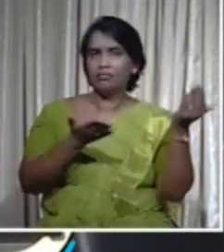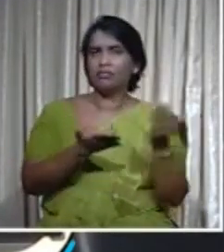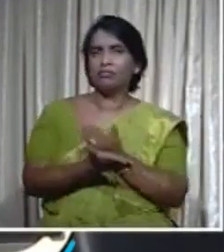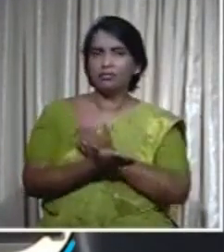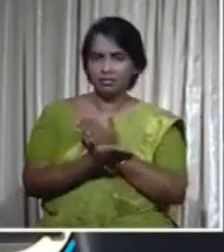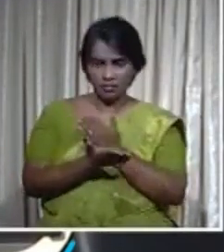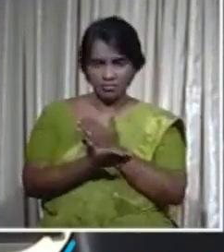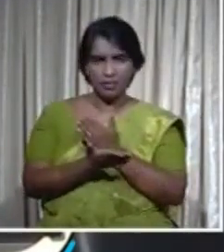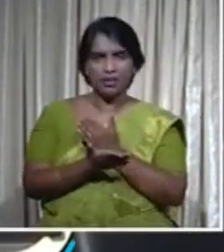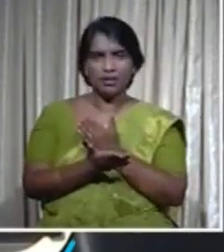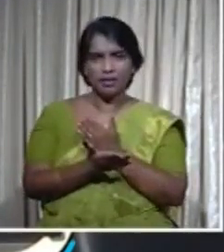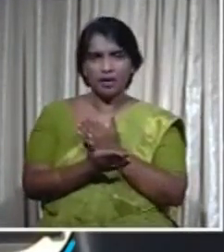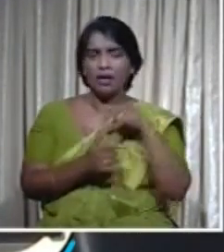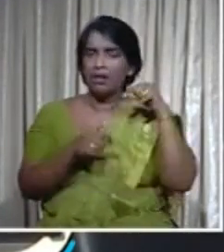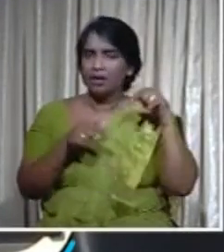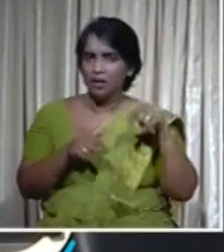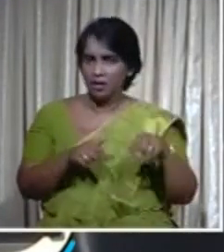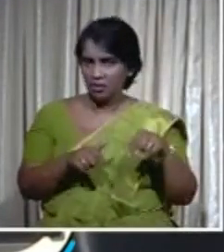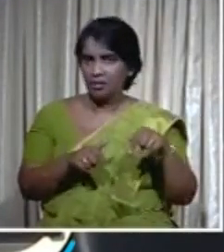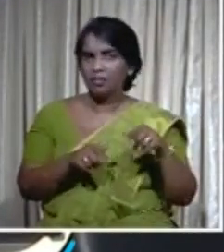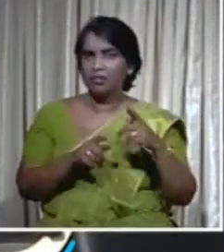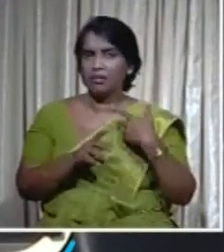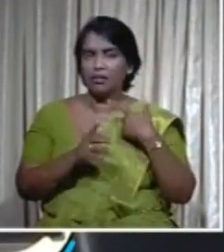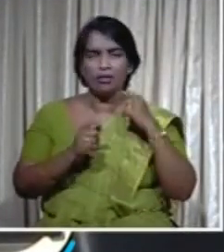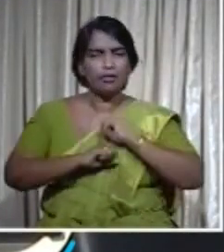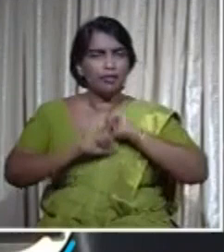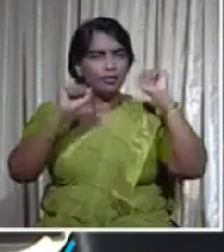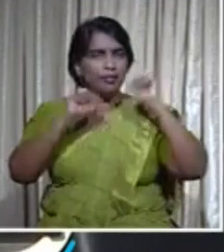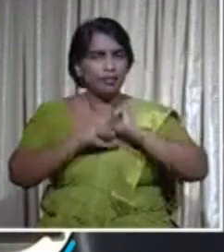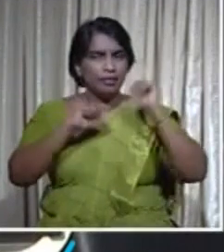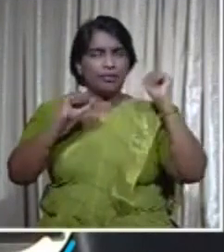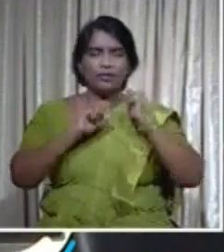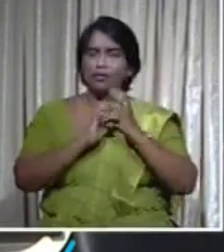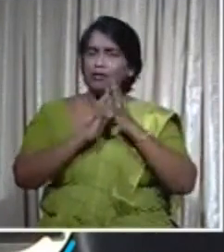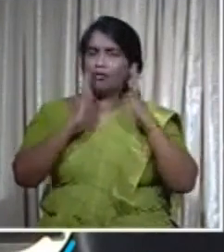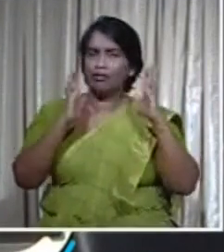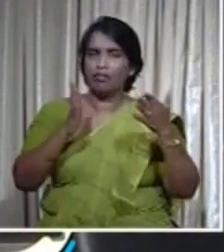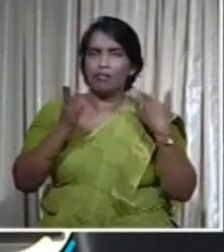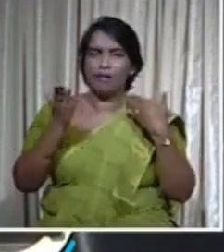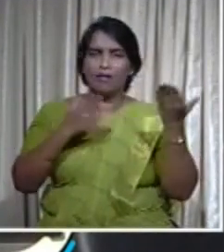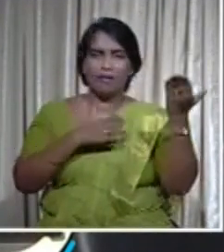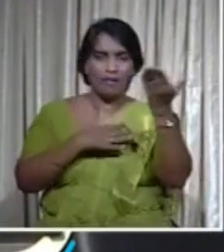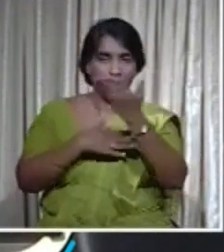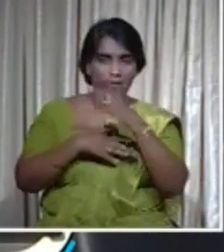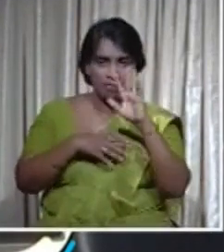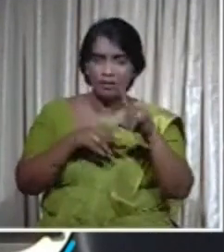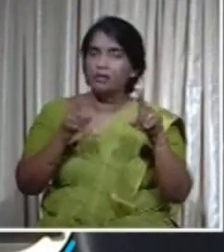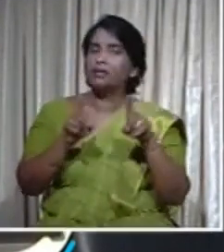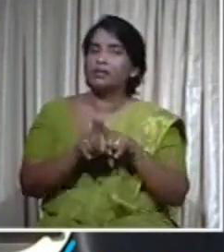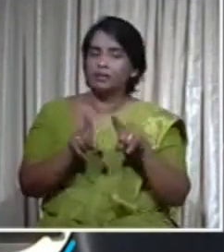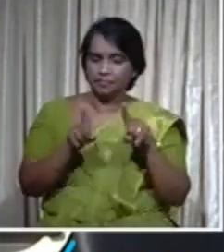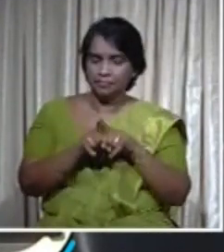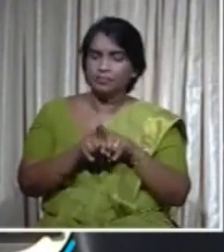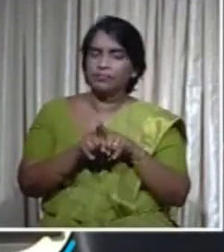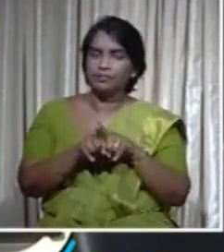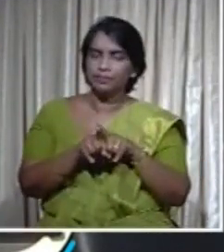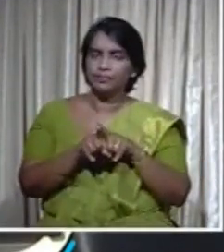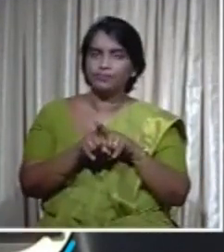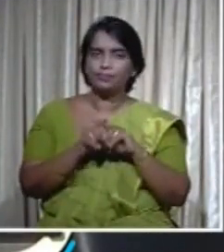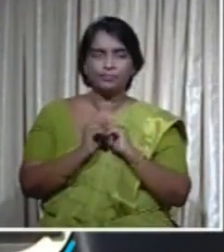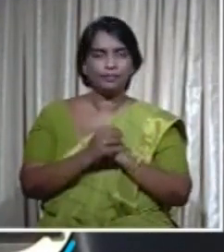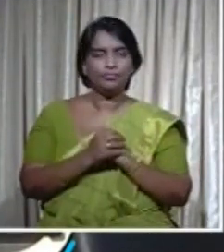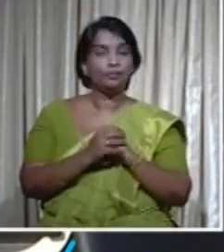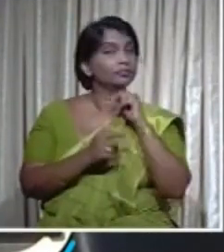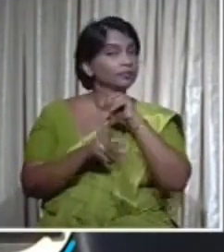பல வழிகளிலே வெடித்து கொண்டிருக்கின்ற சூழலிலே அரசாங்கம் அலட்சியமாக இருந்து கொண்டிருக்கின்ற